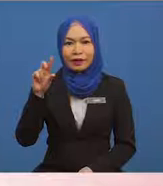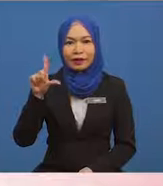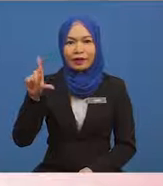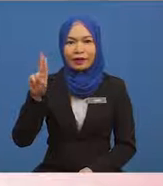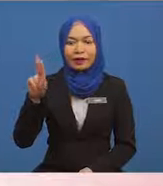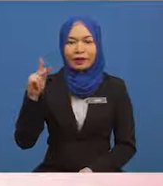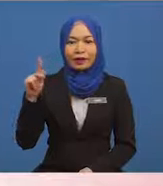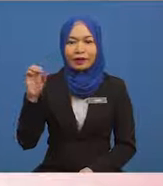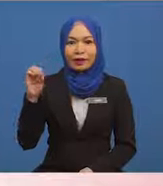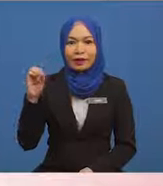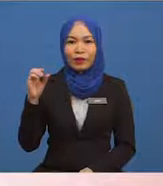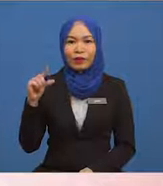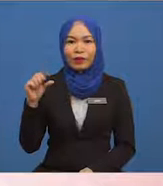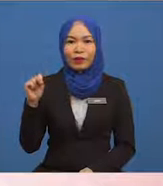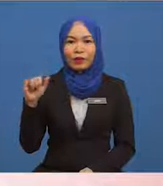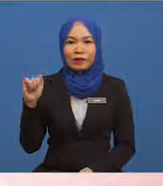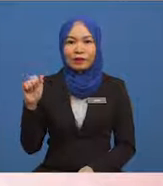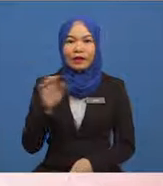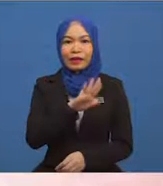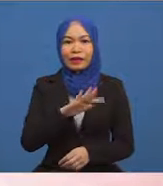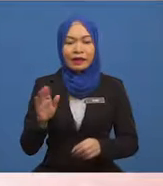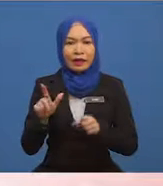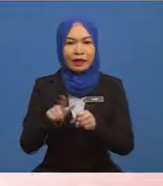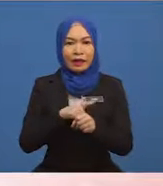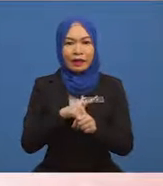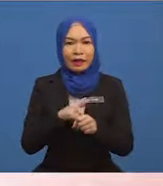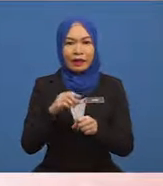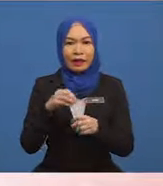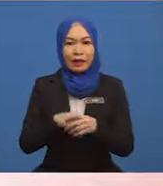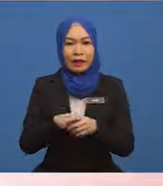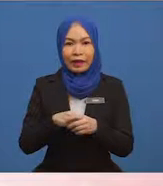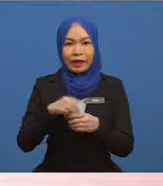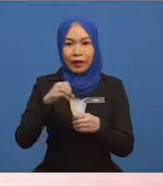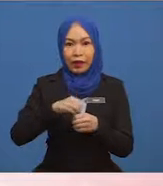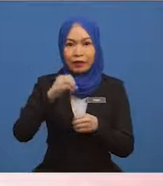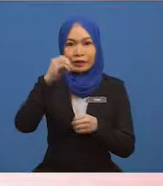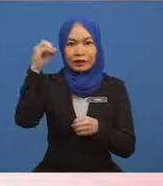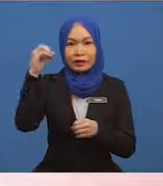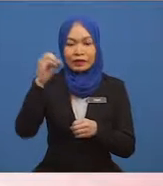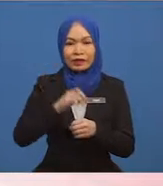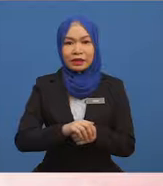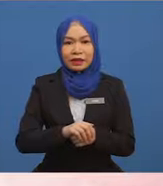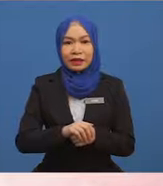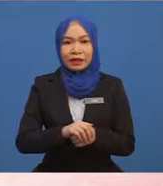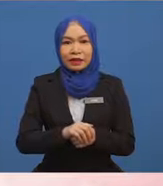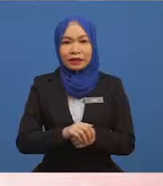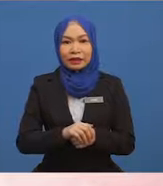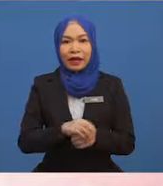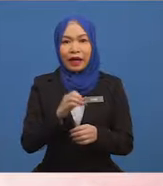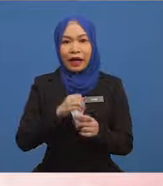dalam keadaan oksigen yang terhad atau tanpa oksigen.